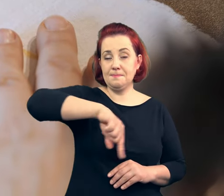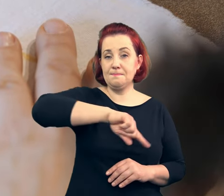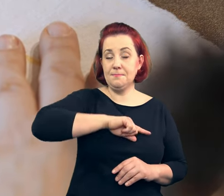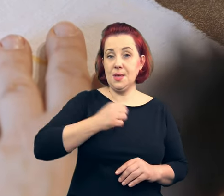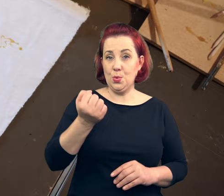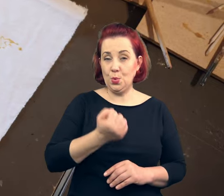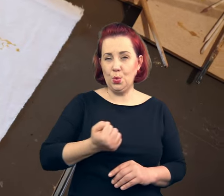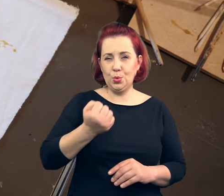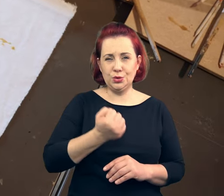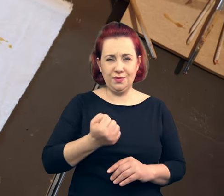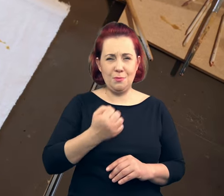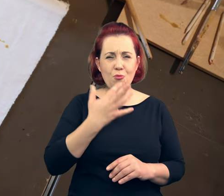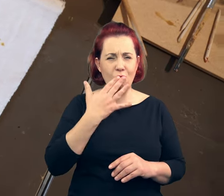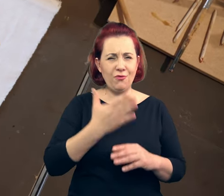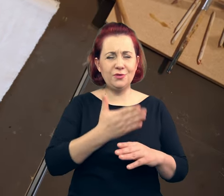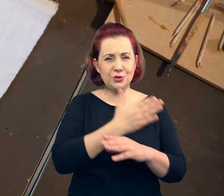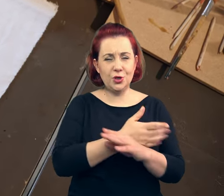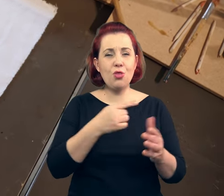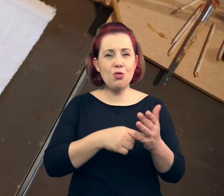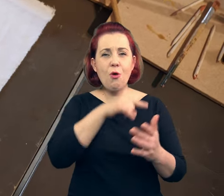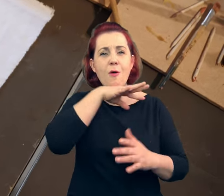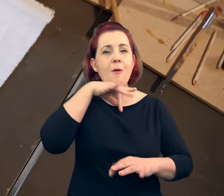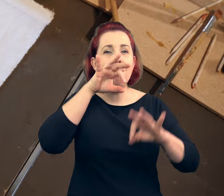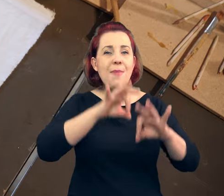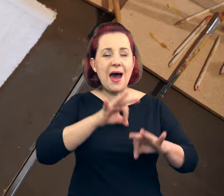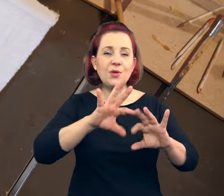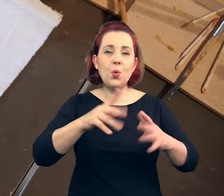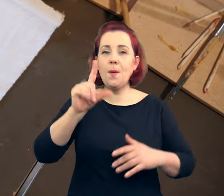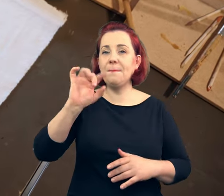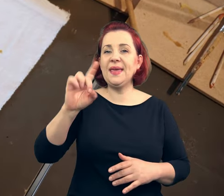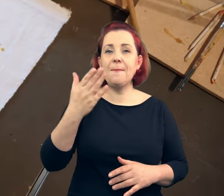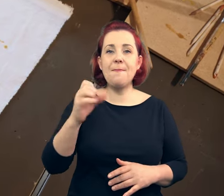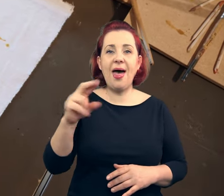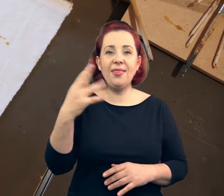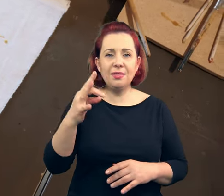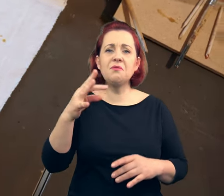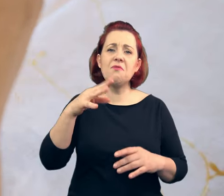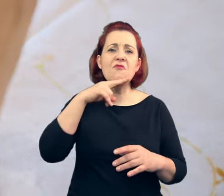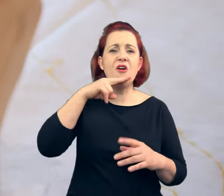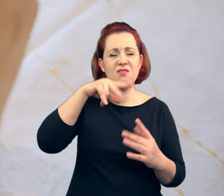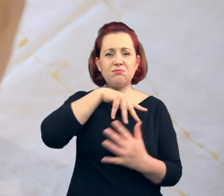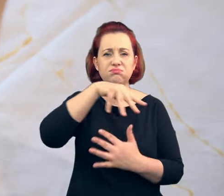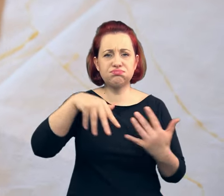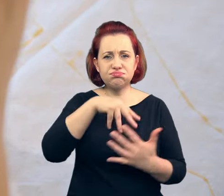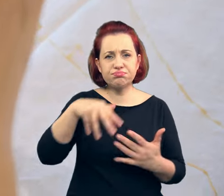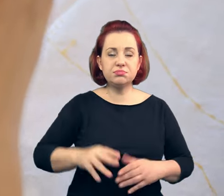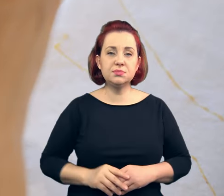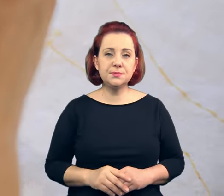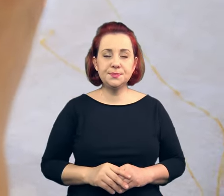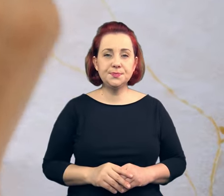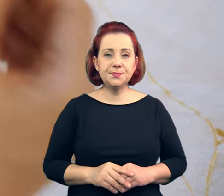My używamy, tak jak powiedziałam, barwnika, właściwie pigmentu rozprowadzonego w